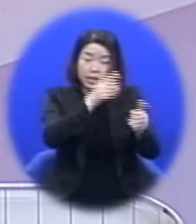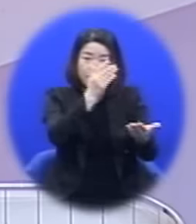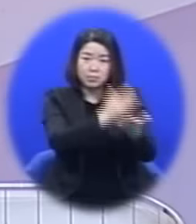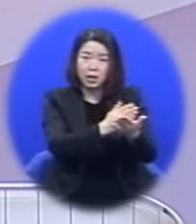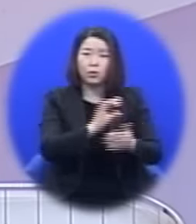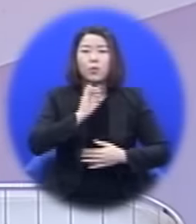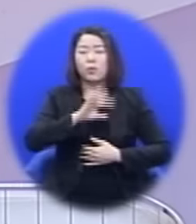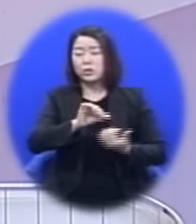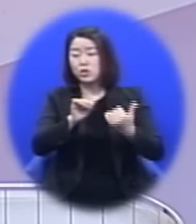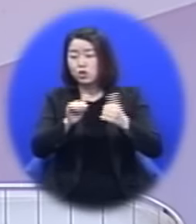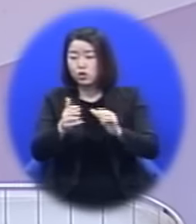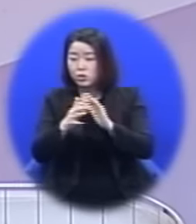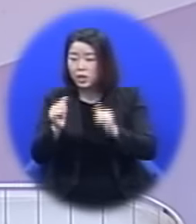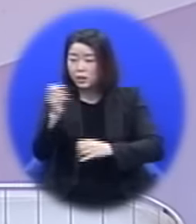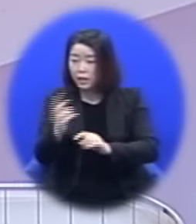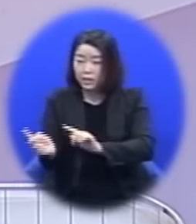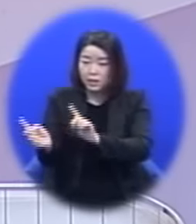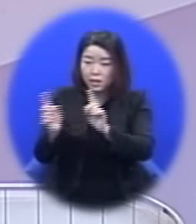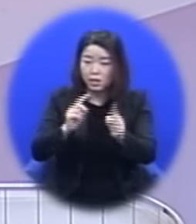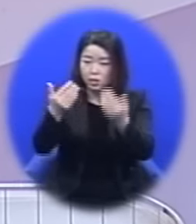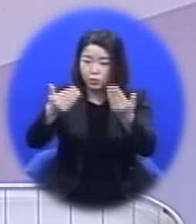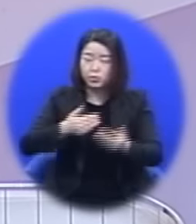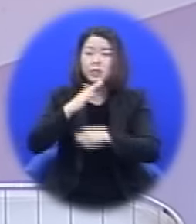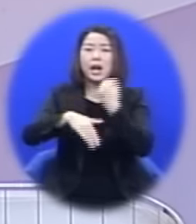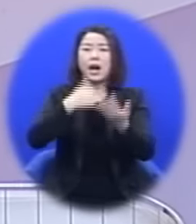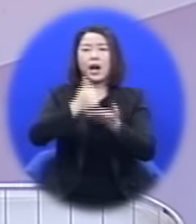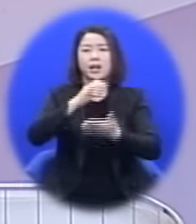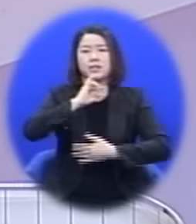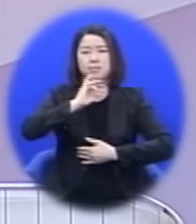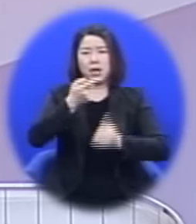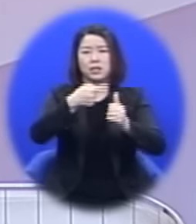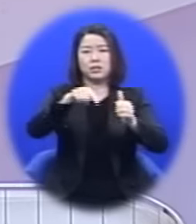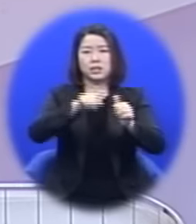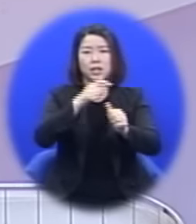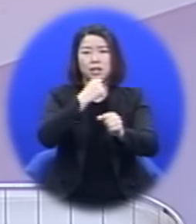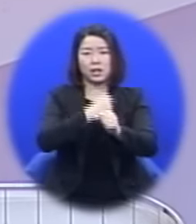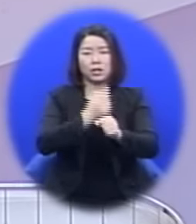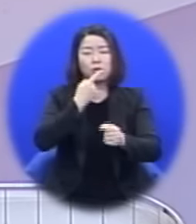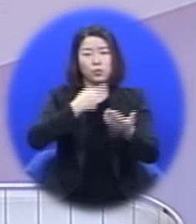오직 죽은 자를 다시 살리시는 하나님만 의지하게 하십니다.